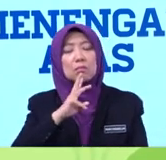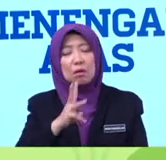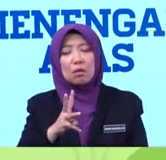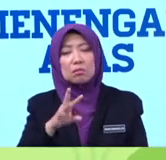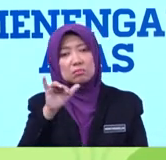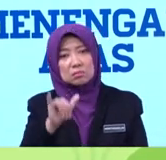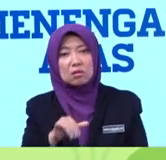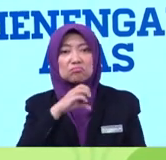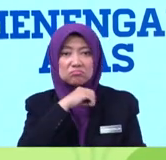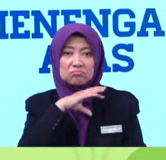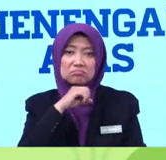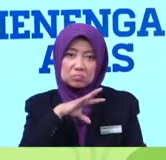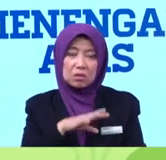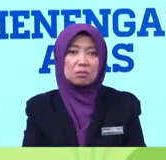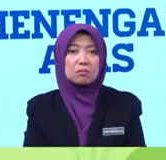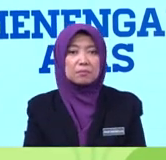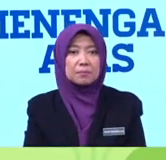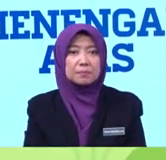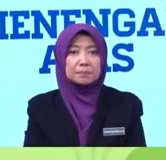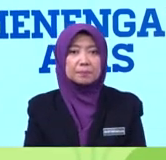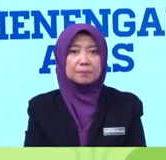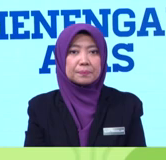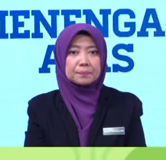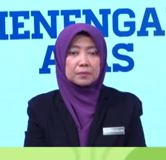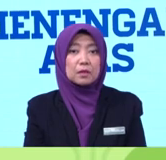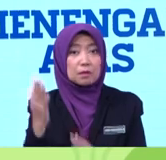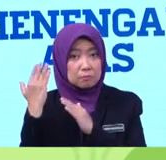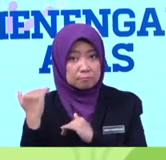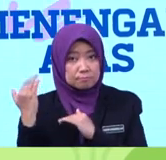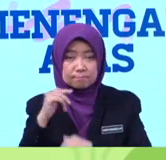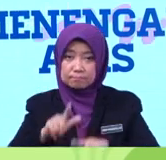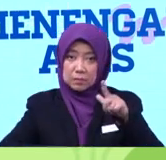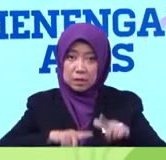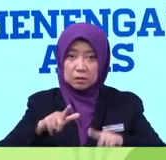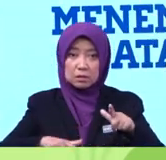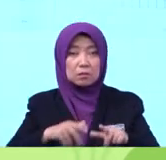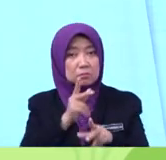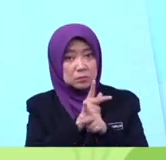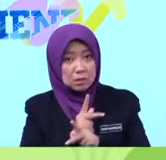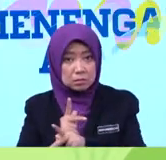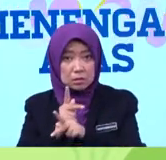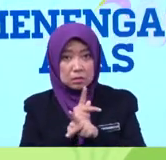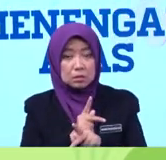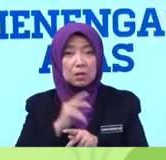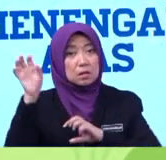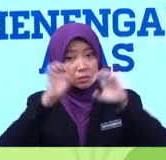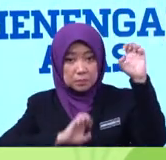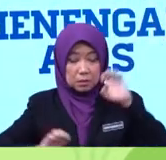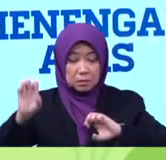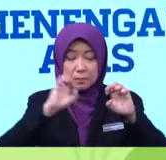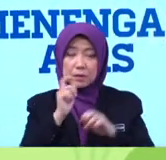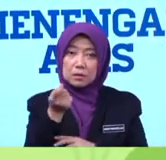tercemar dan apa yang kita harapkan langkah sebuah eksperimen tadi pastikan